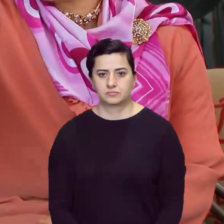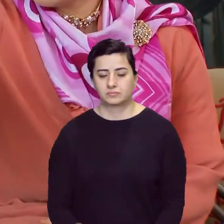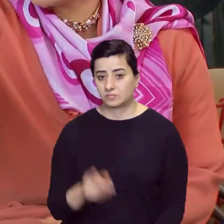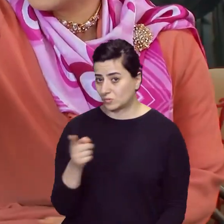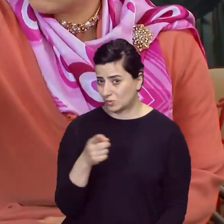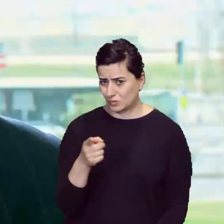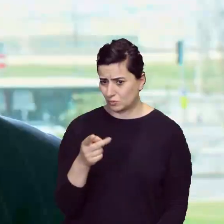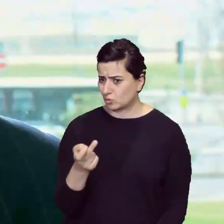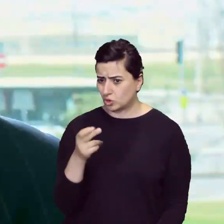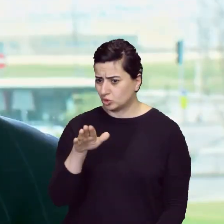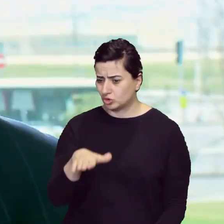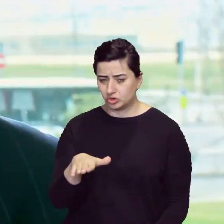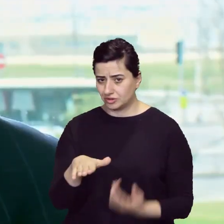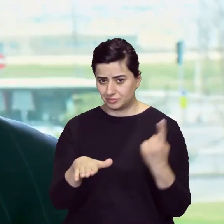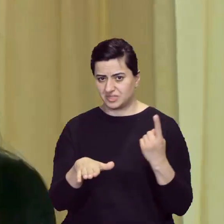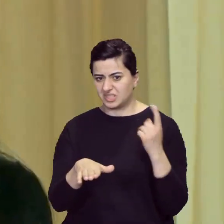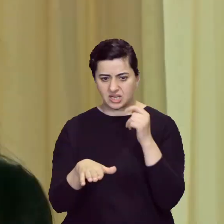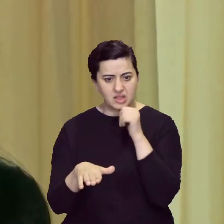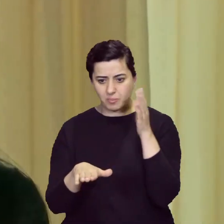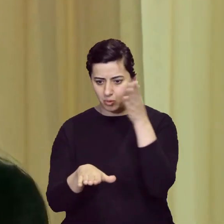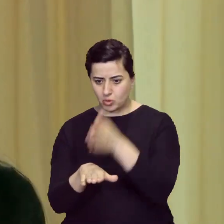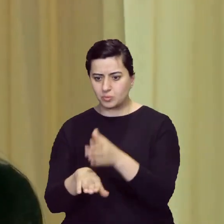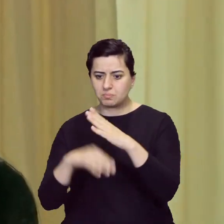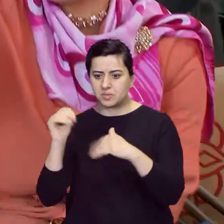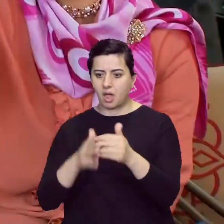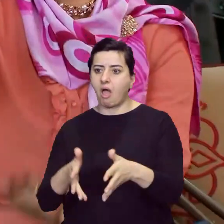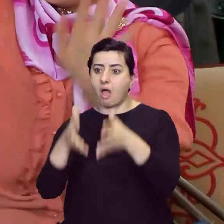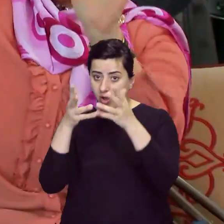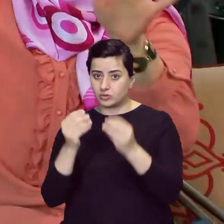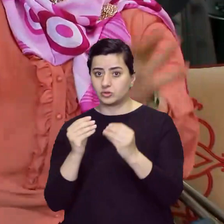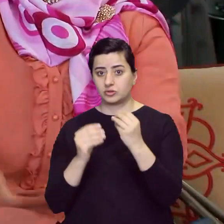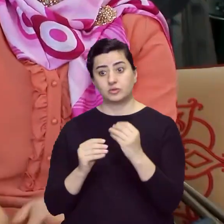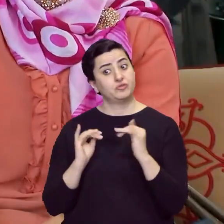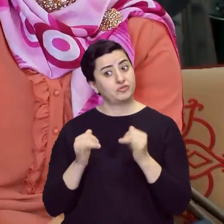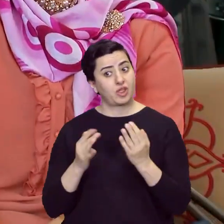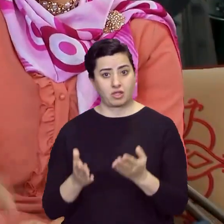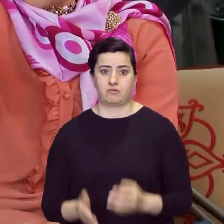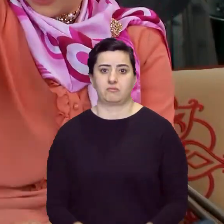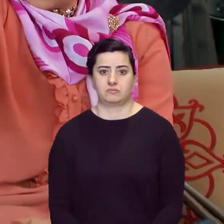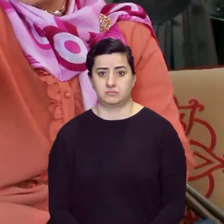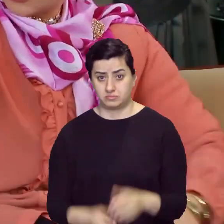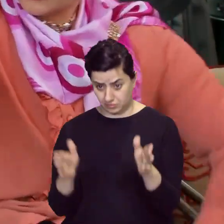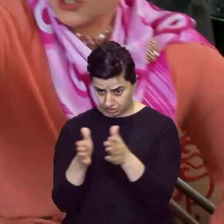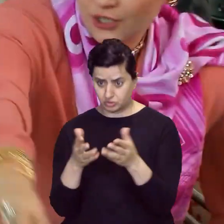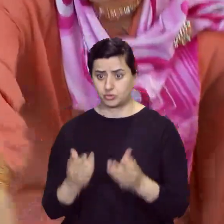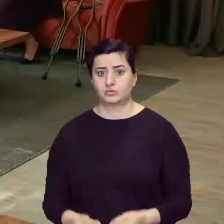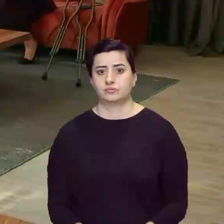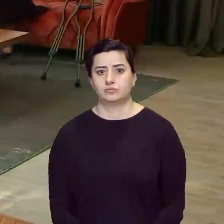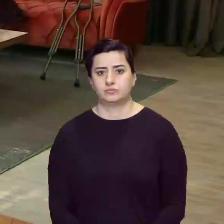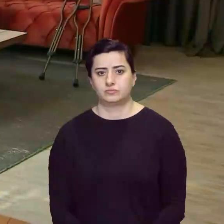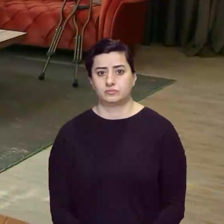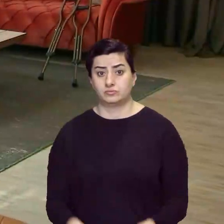Ayol o yanınızdaki boşluğa müteahhit girse koca bir bina yapar. Size de 3 daire verir söyleyeyim ben size. Yaklaşın yaklaşın